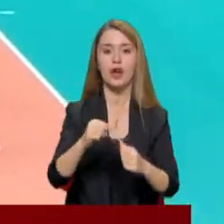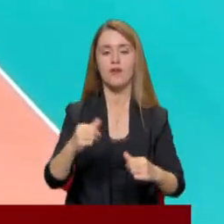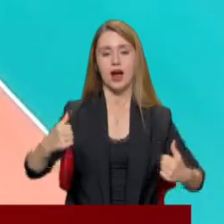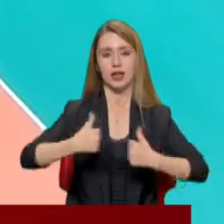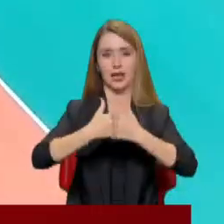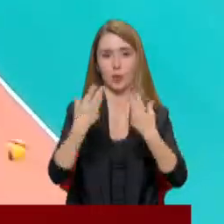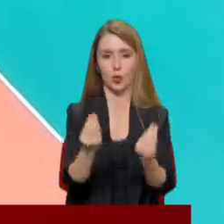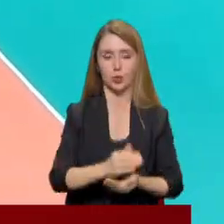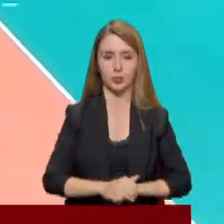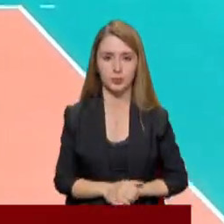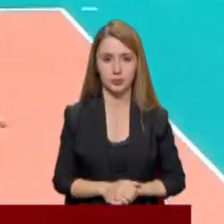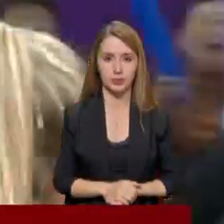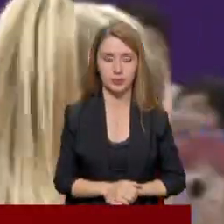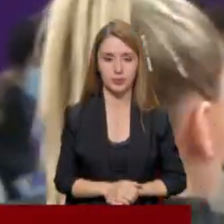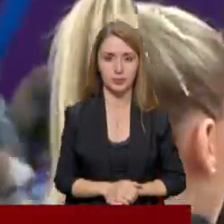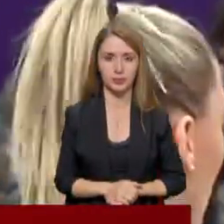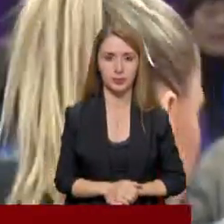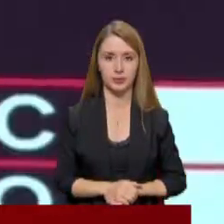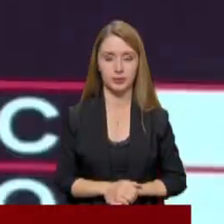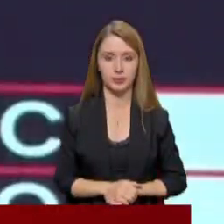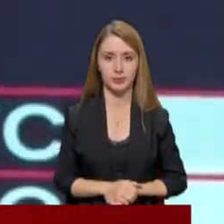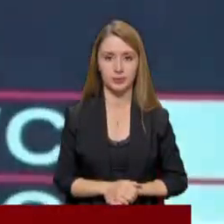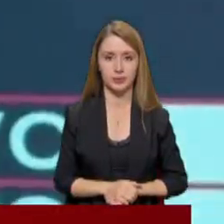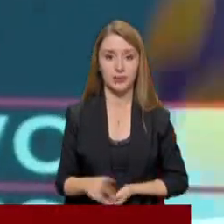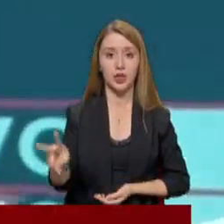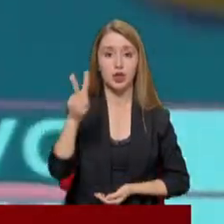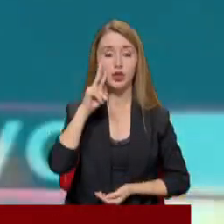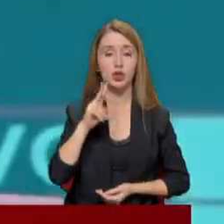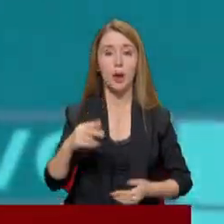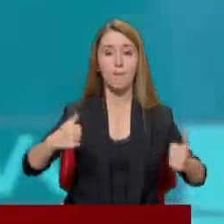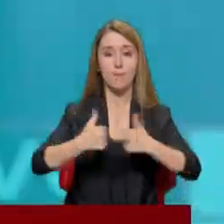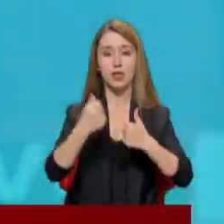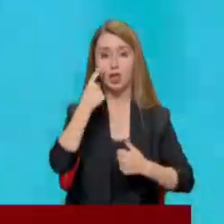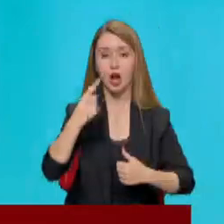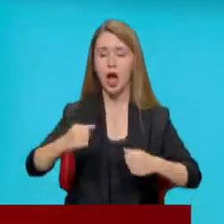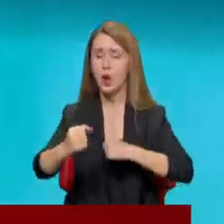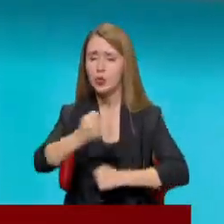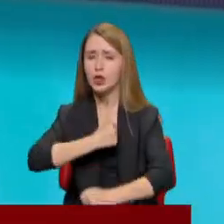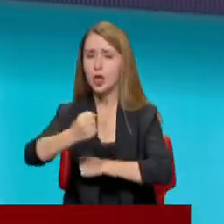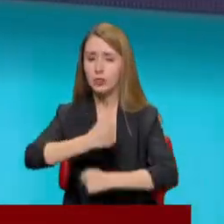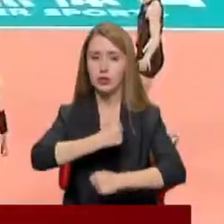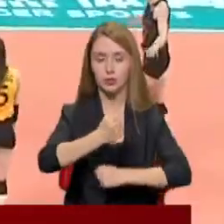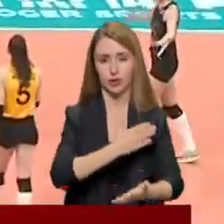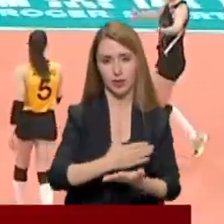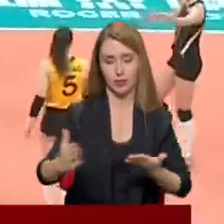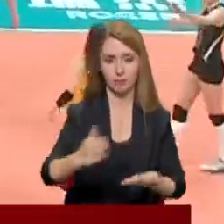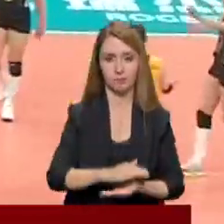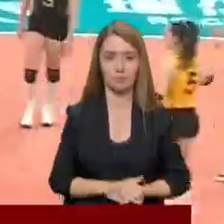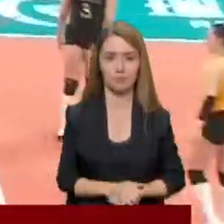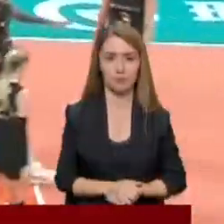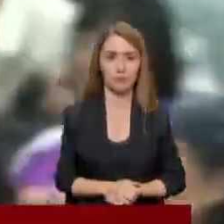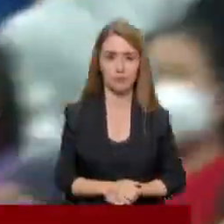rakipti. Thompson vurdu ve set bitti. Son sette her iki takımın mücadelesi nefesleri kesti.